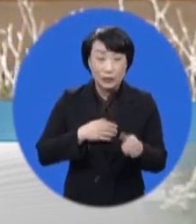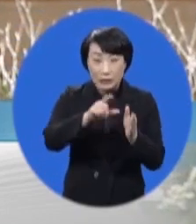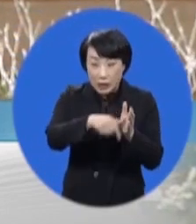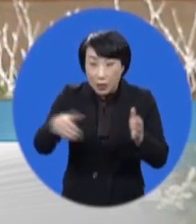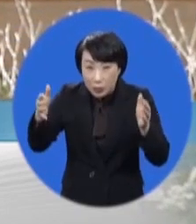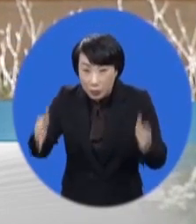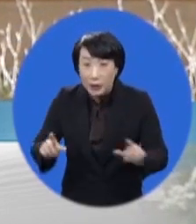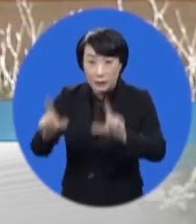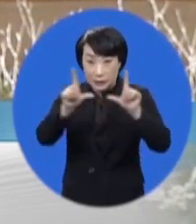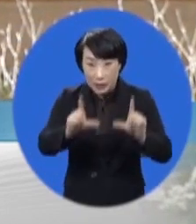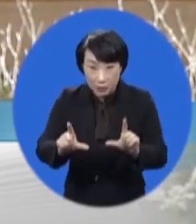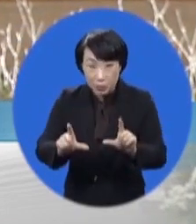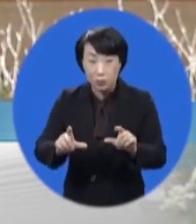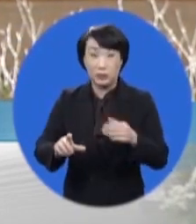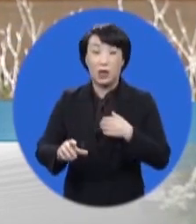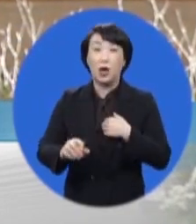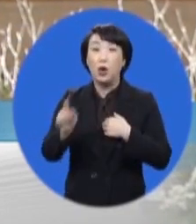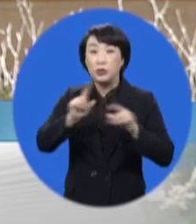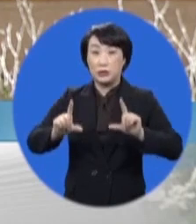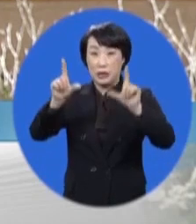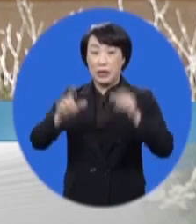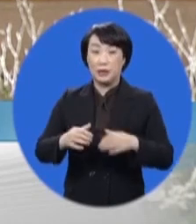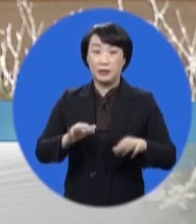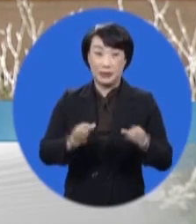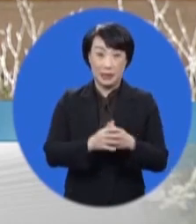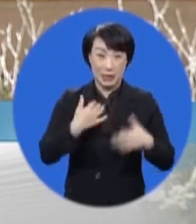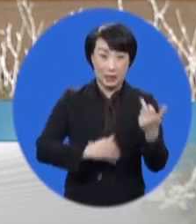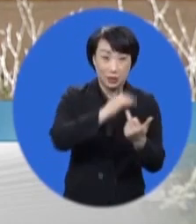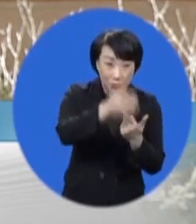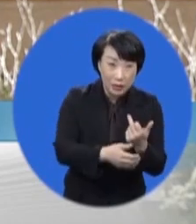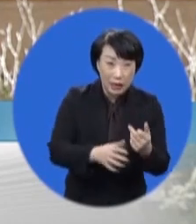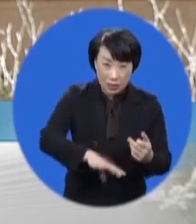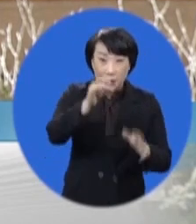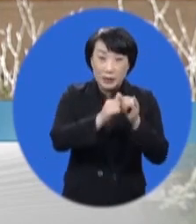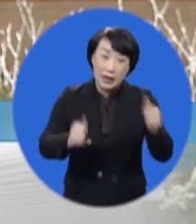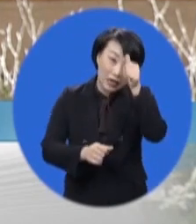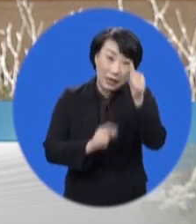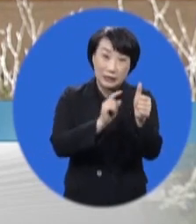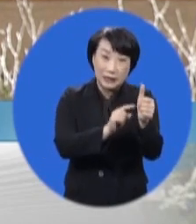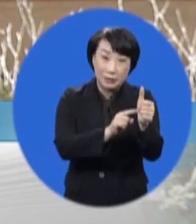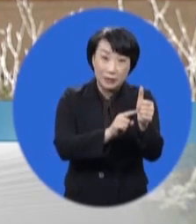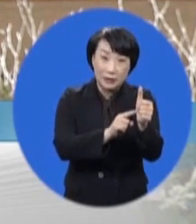속에 살다가 어느 날 에덴에서 최초의 인간 아담이